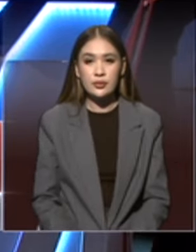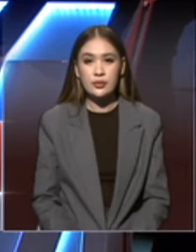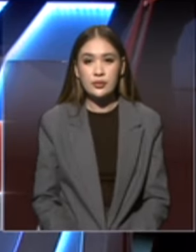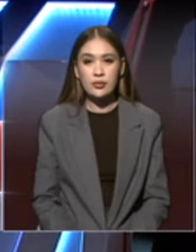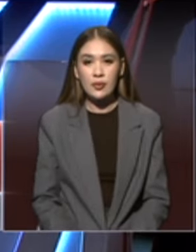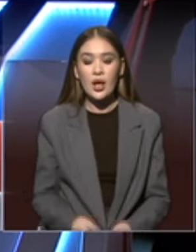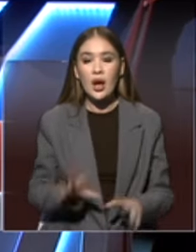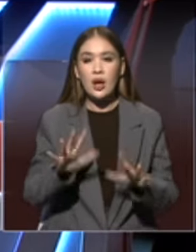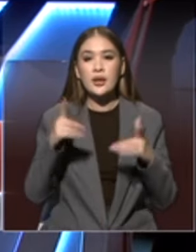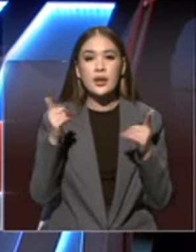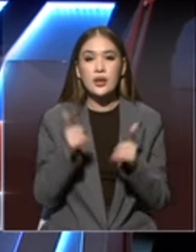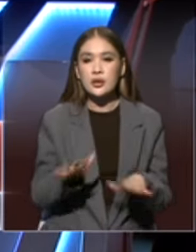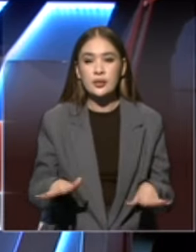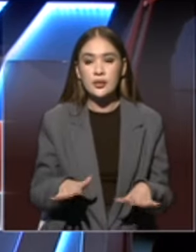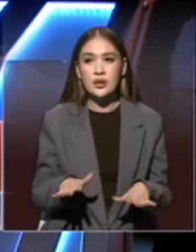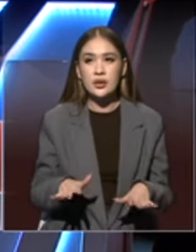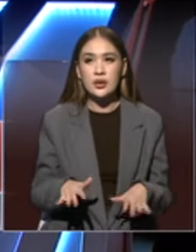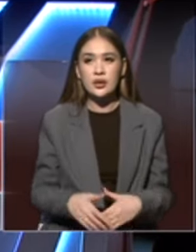шешіммен келіспесек қайтеміз?